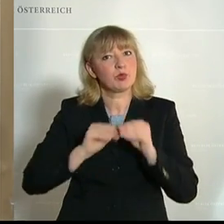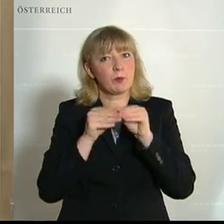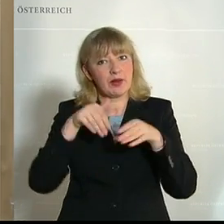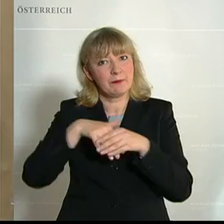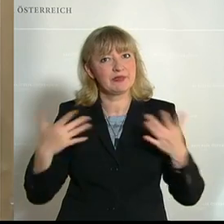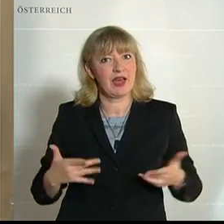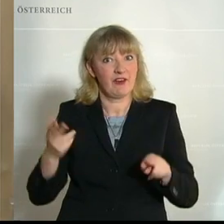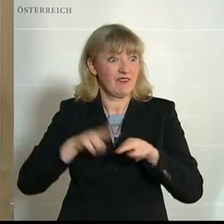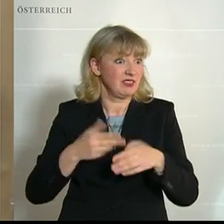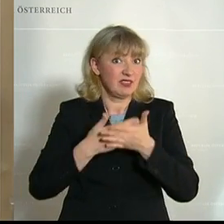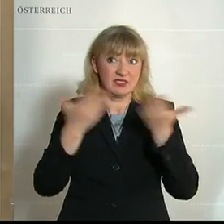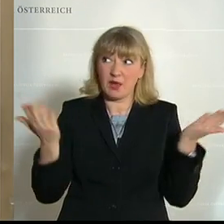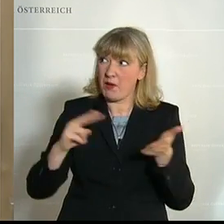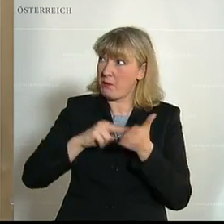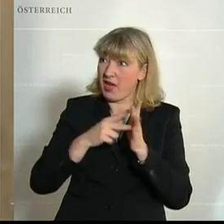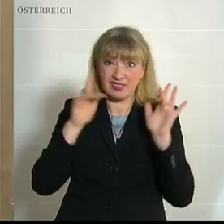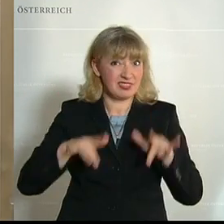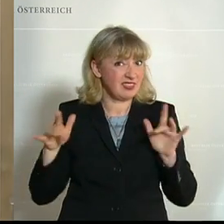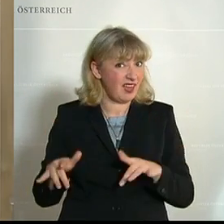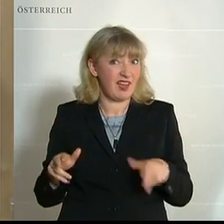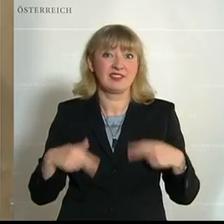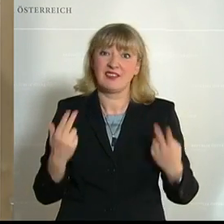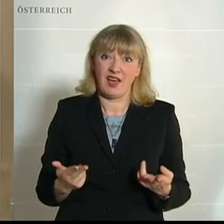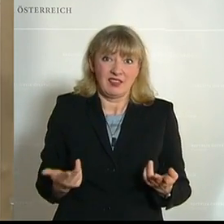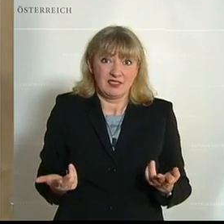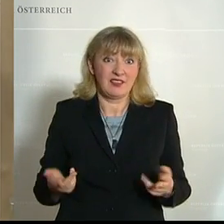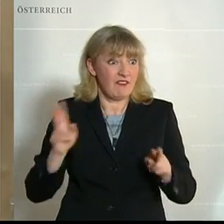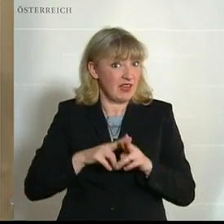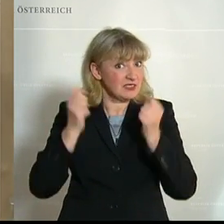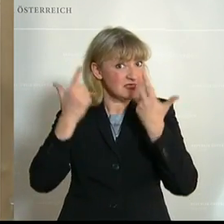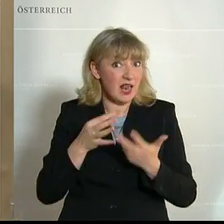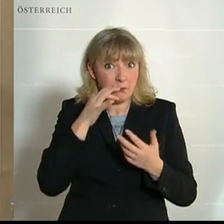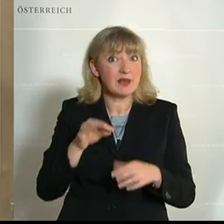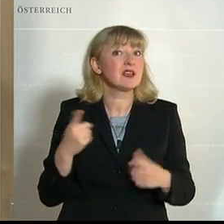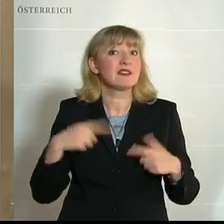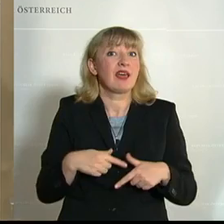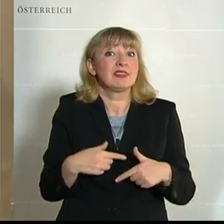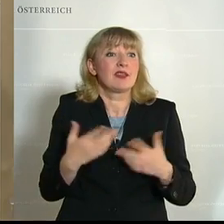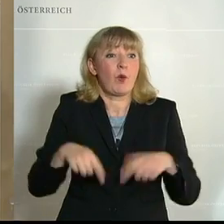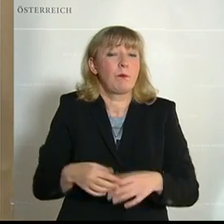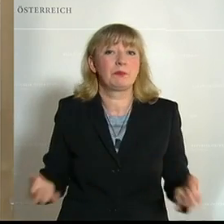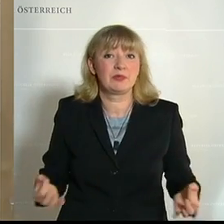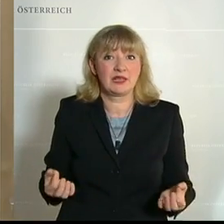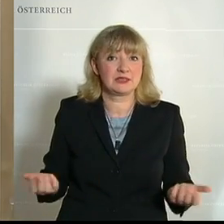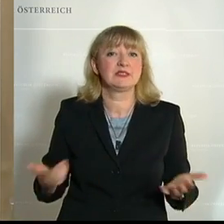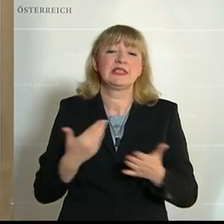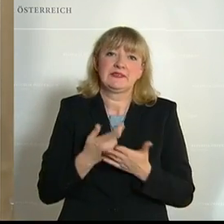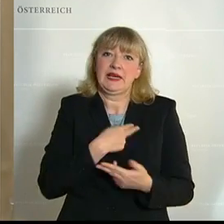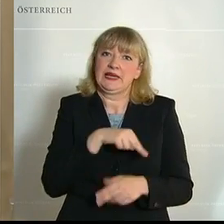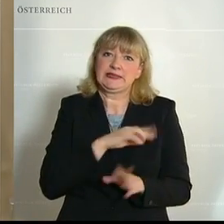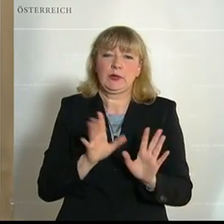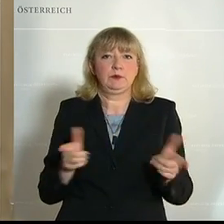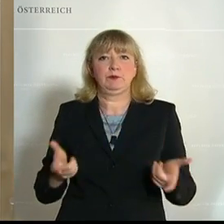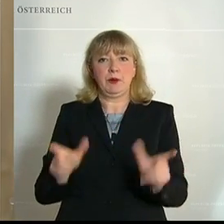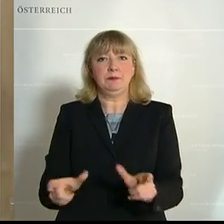Problem, wenn niemand mehr etwas plant, dann wird auch, wenn die Zahlen besser werden, nichts stattfinden. Und um dieses Risiko